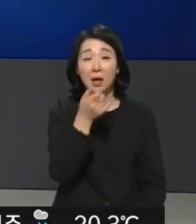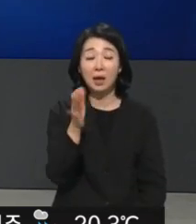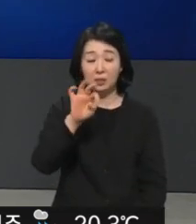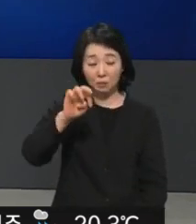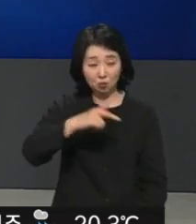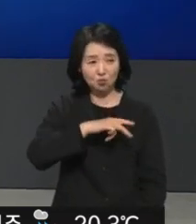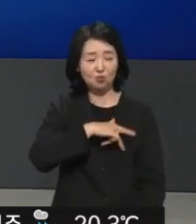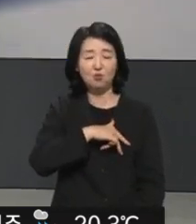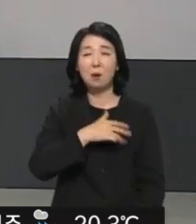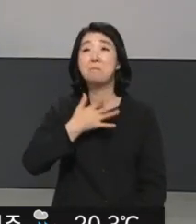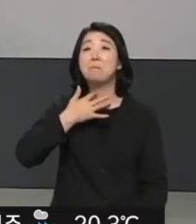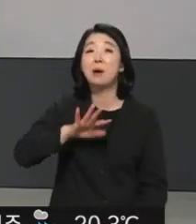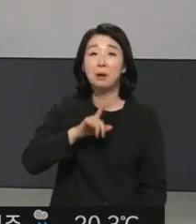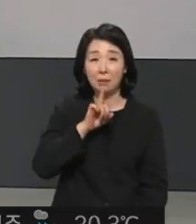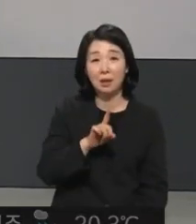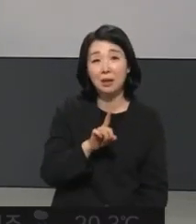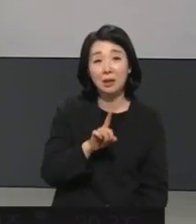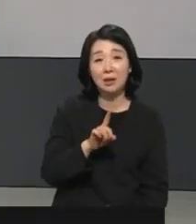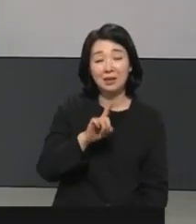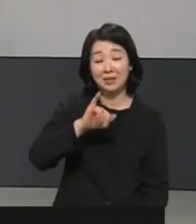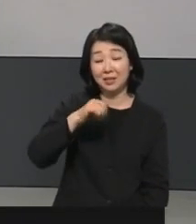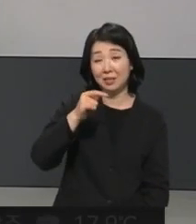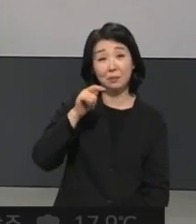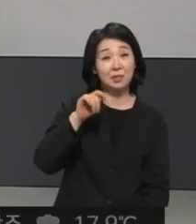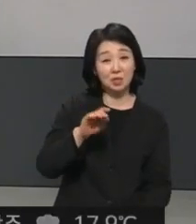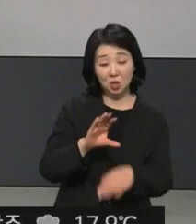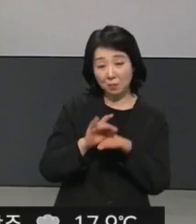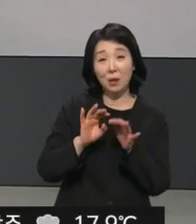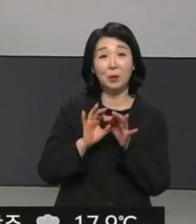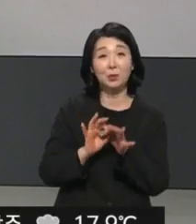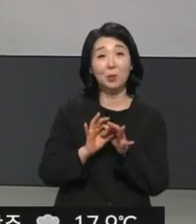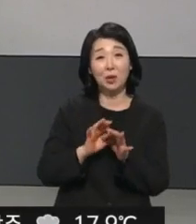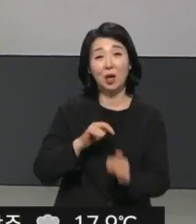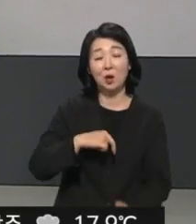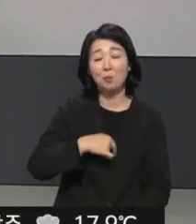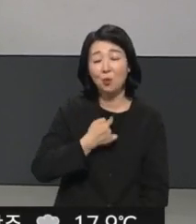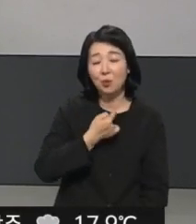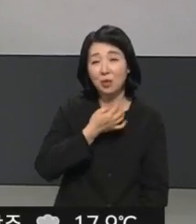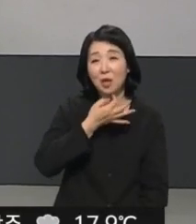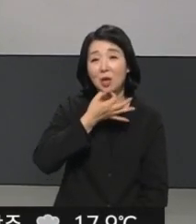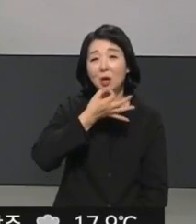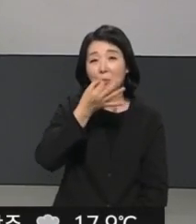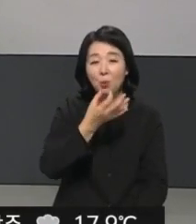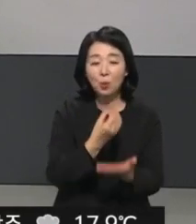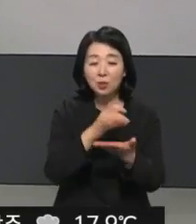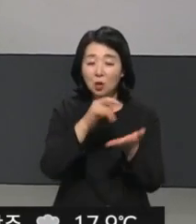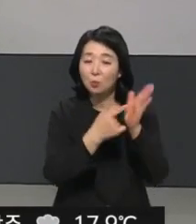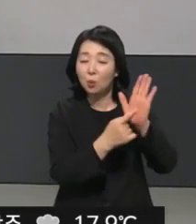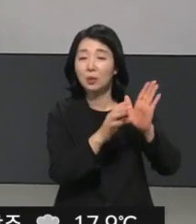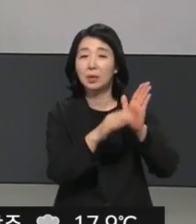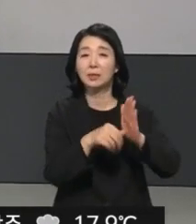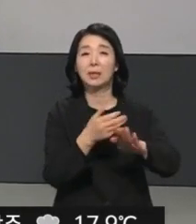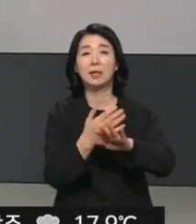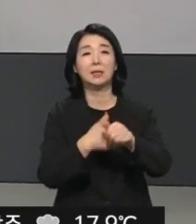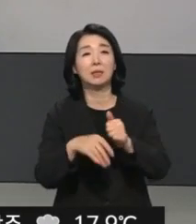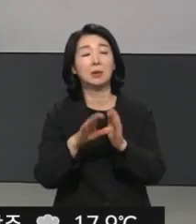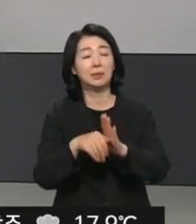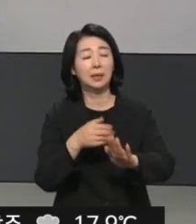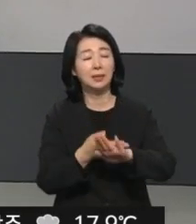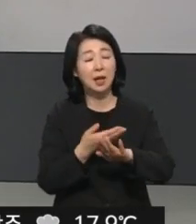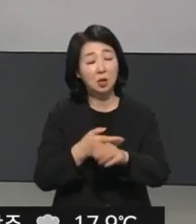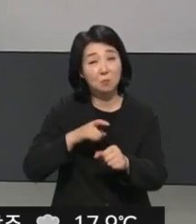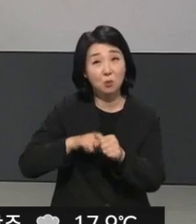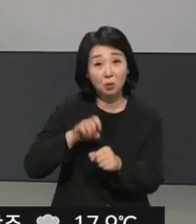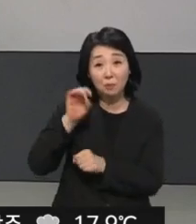의원은 혐의를 부인하고 있죠. 저희 JTBC 보도를 통해 본인의 육성이 처음 공개됐을 때도 다른 상황에서 다른 취지로